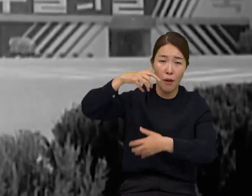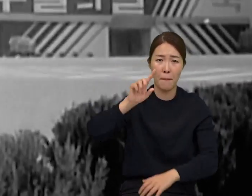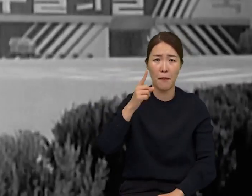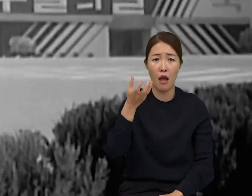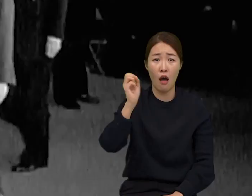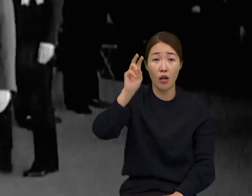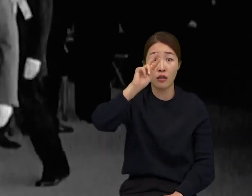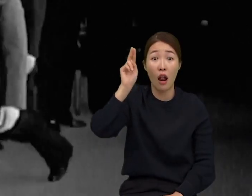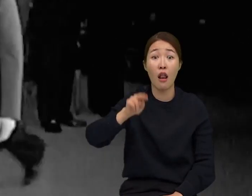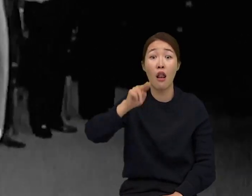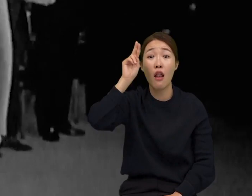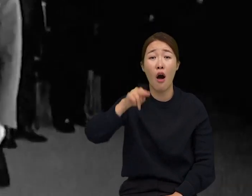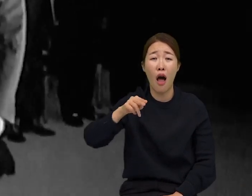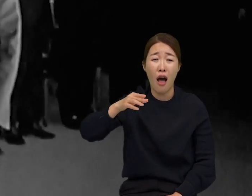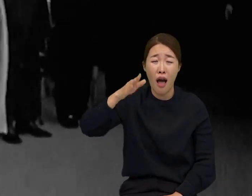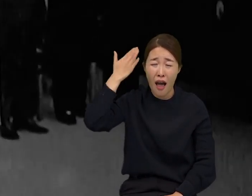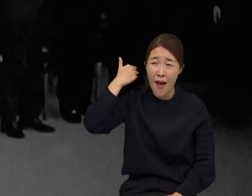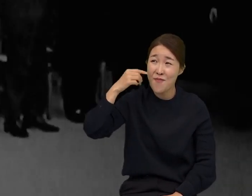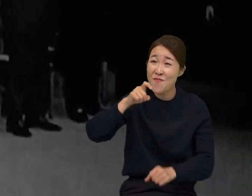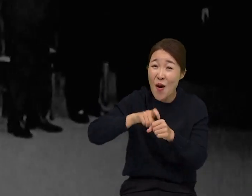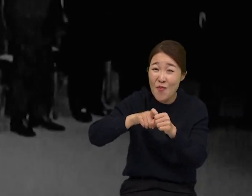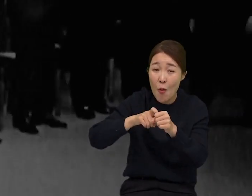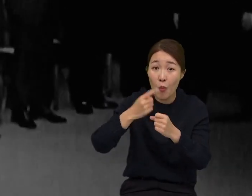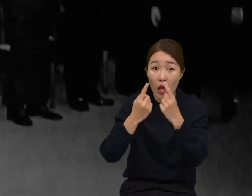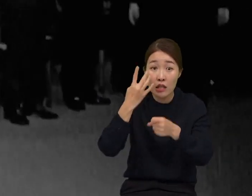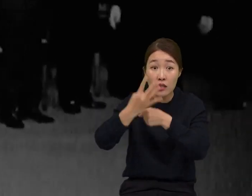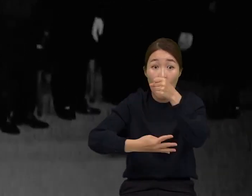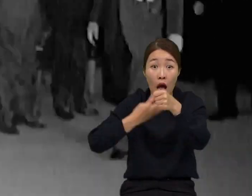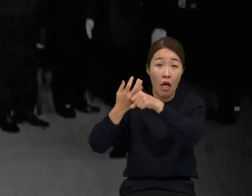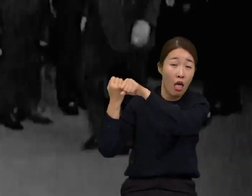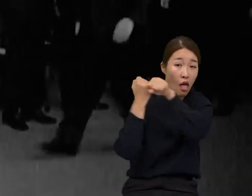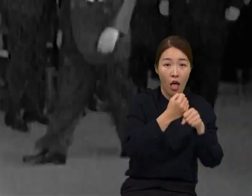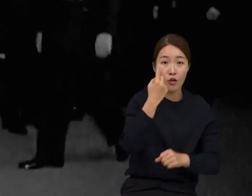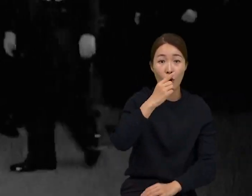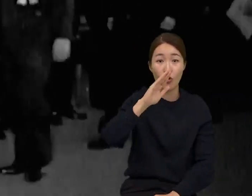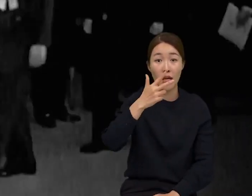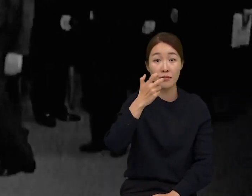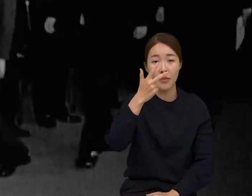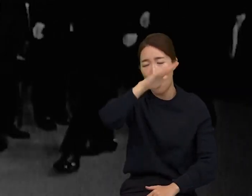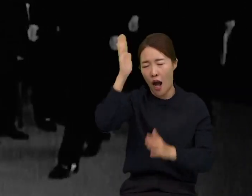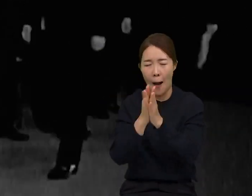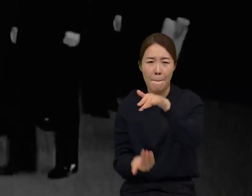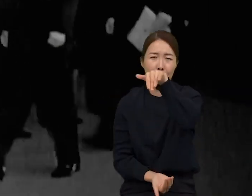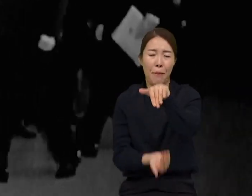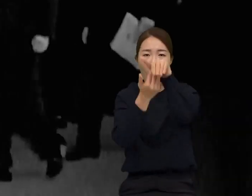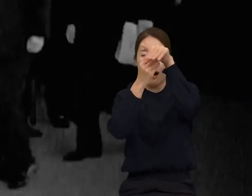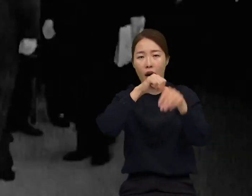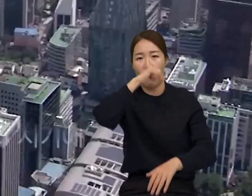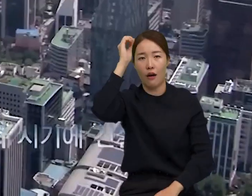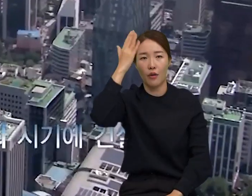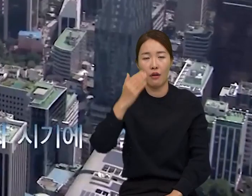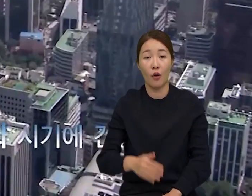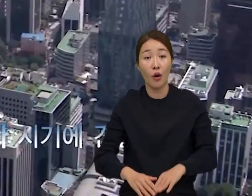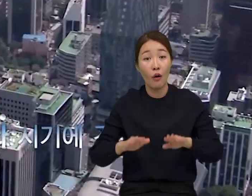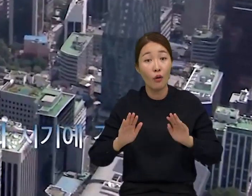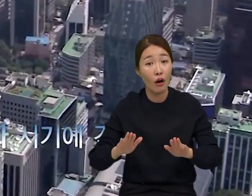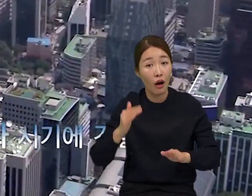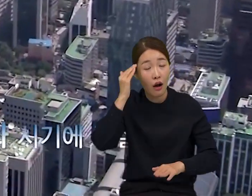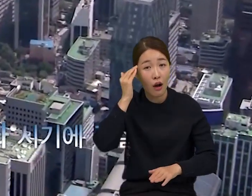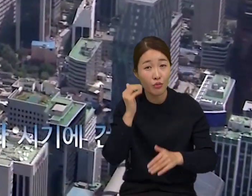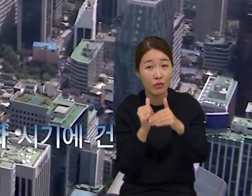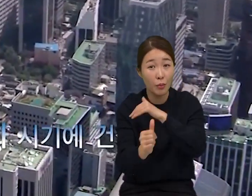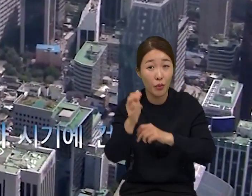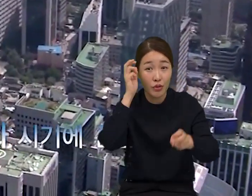수출 100억 달러도 애초 목표보다 4년을 앞당긴 1977년 말에 달성했다.